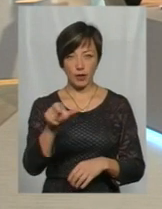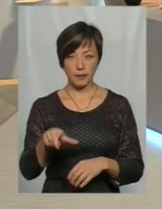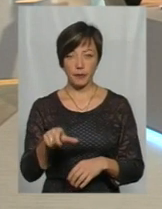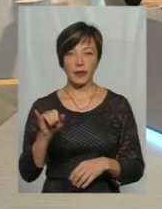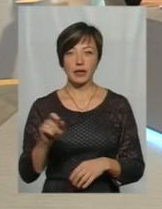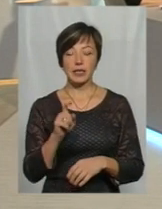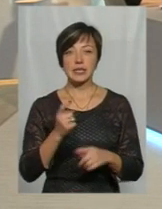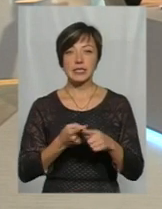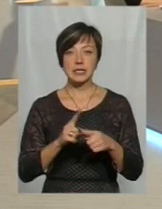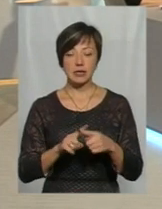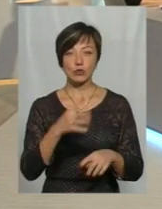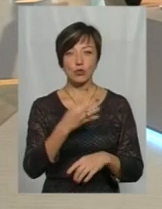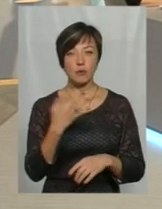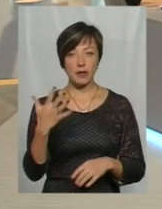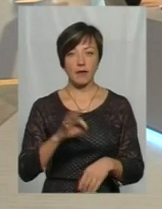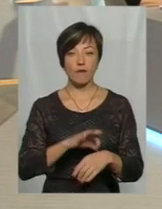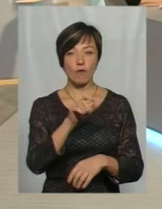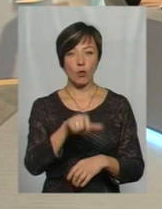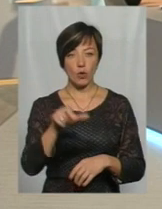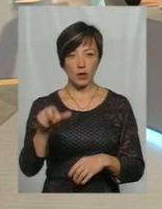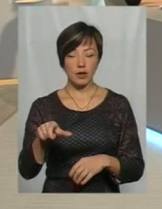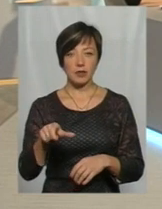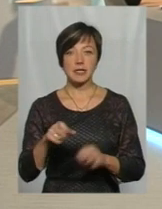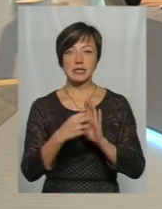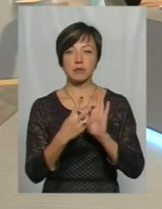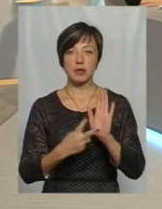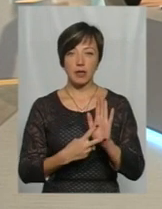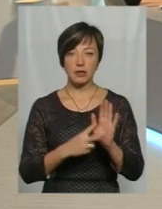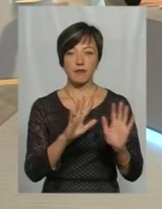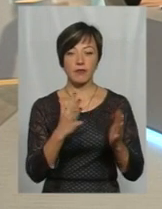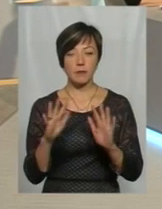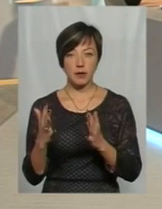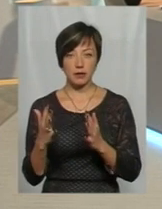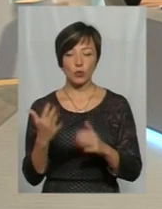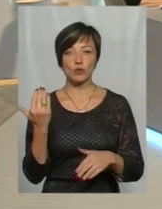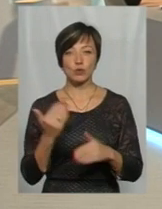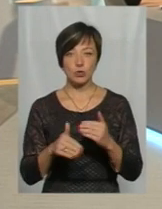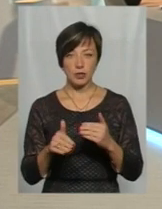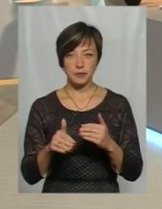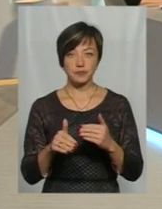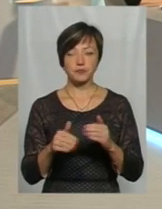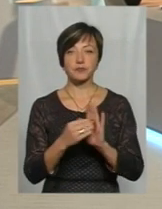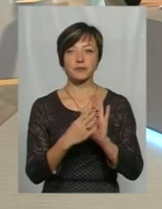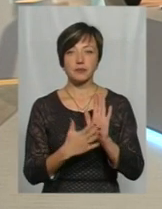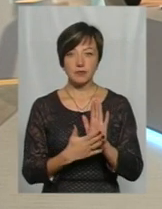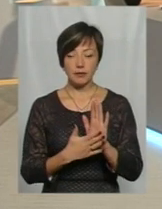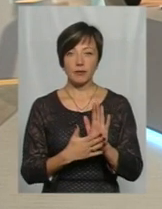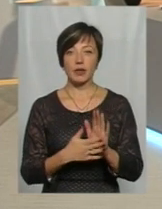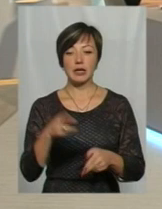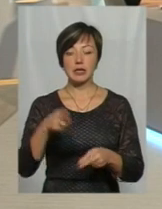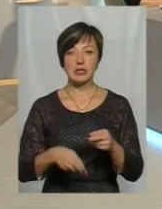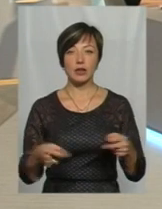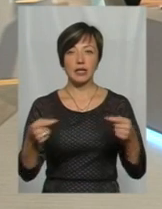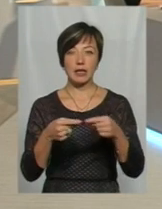Так. Із цих 45 хворих в 17 випадках уже встановлено